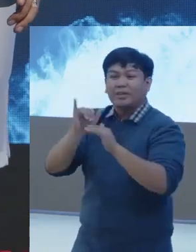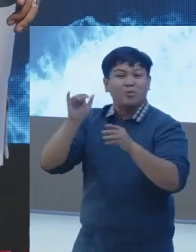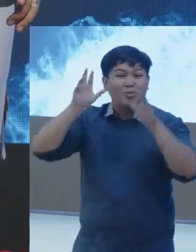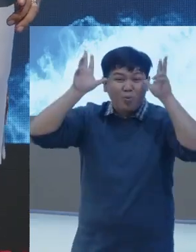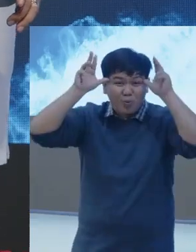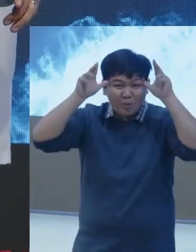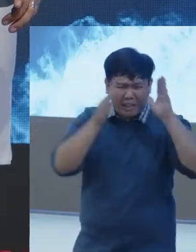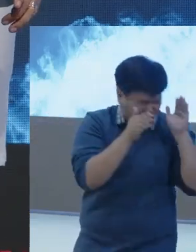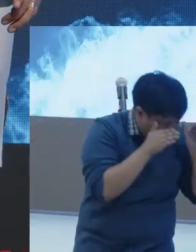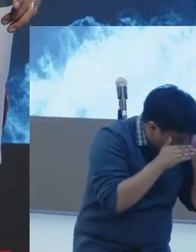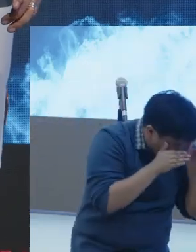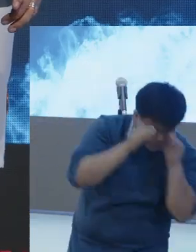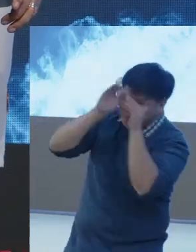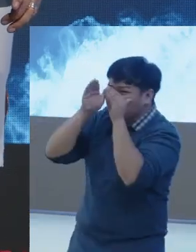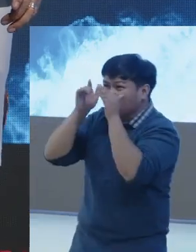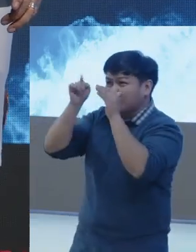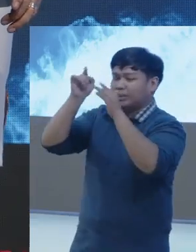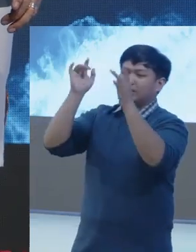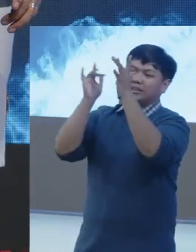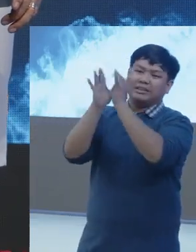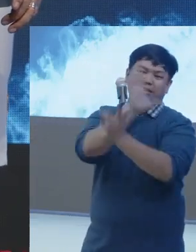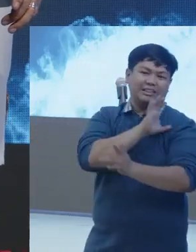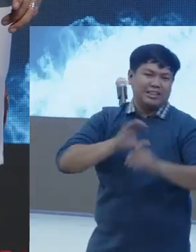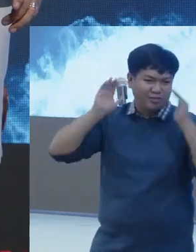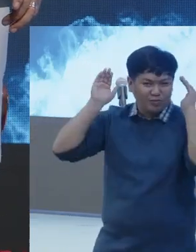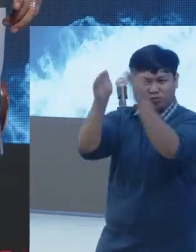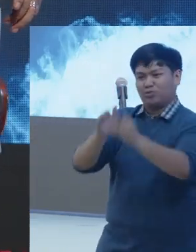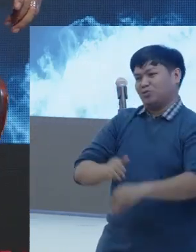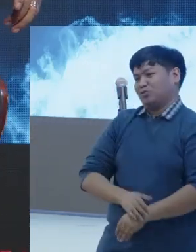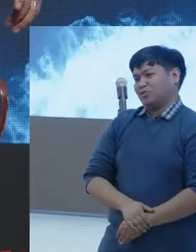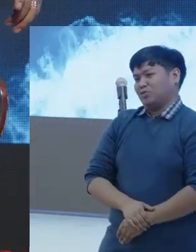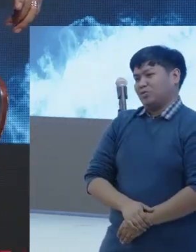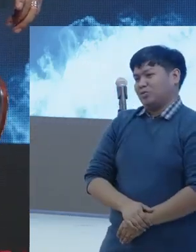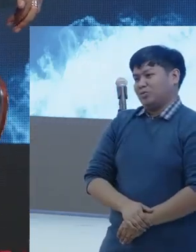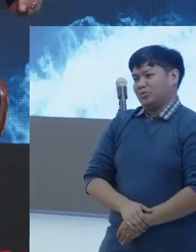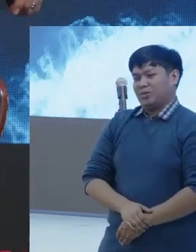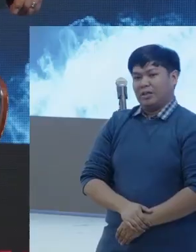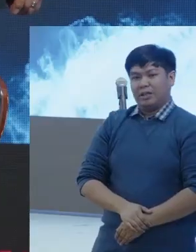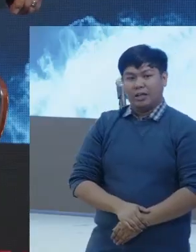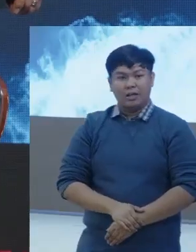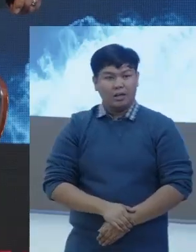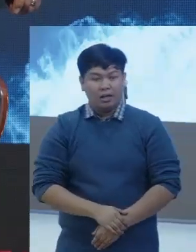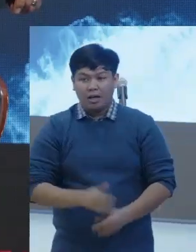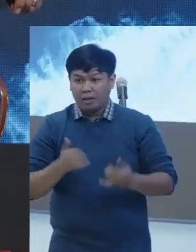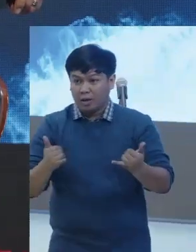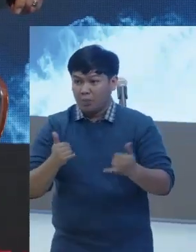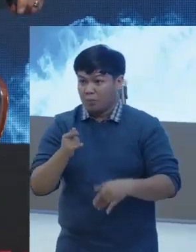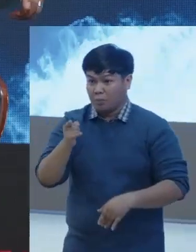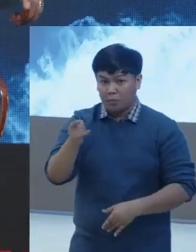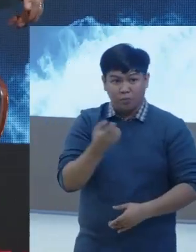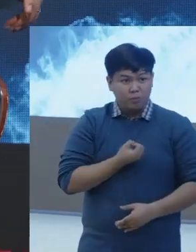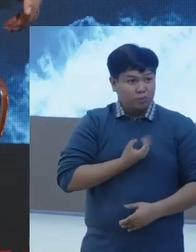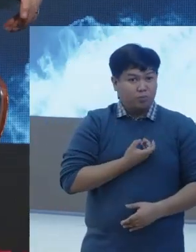have forgiveness." Kayo ba ay natatakot magpahayag ng ebanghelyo sa iba?